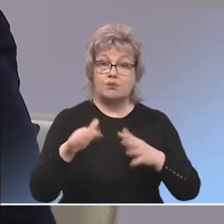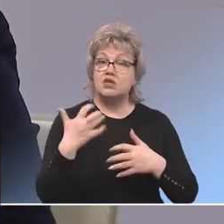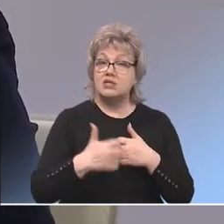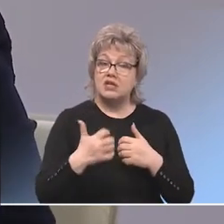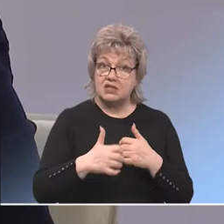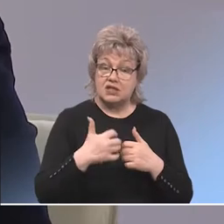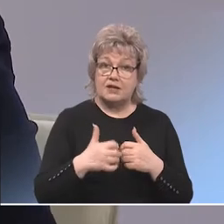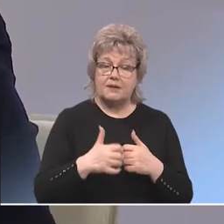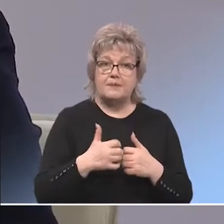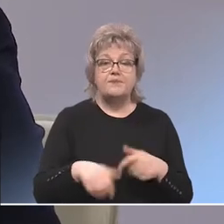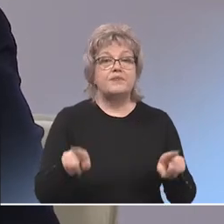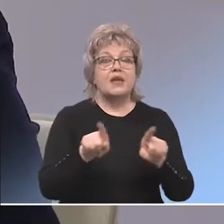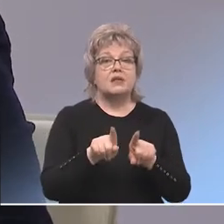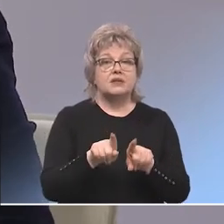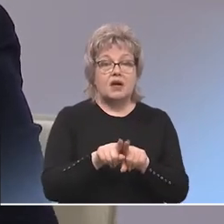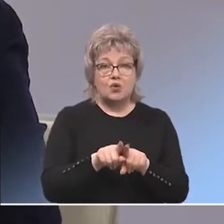середины,